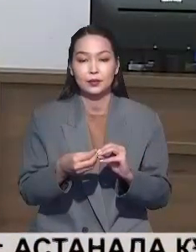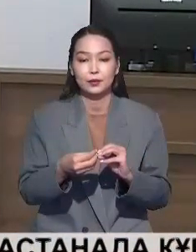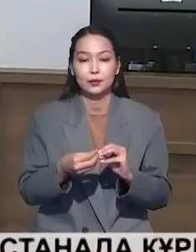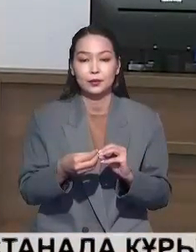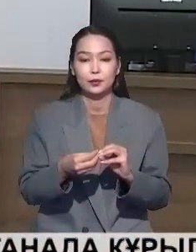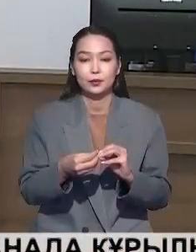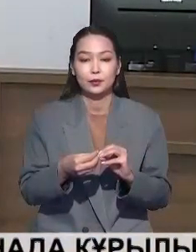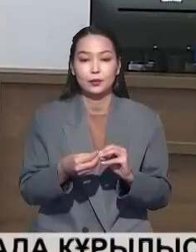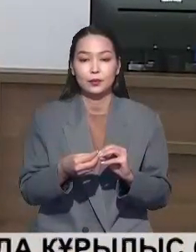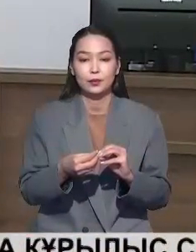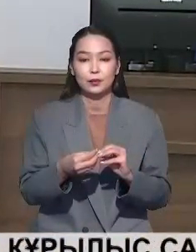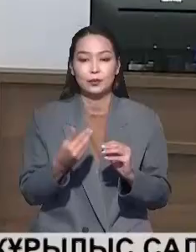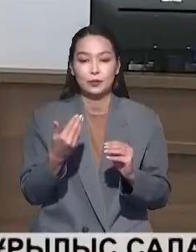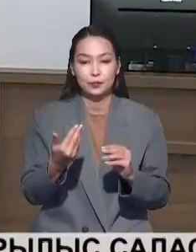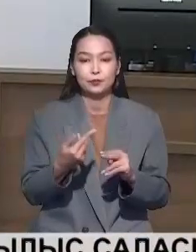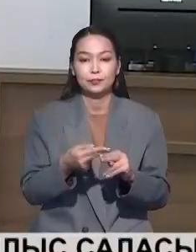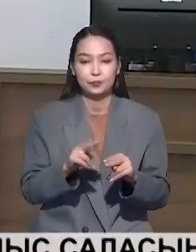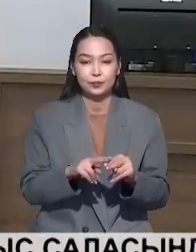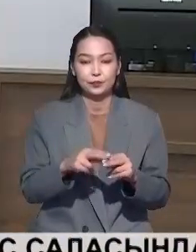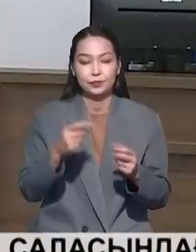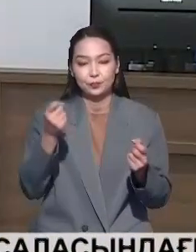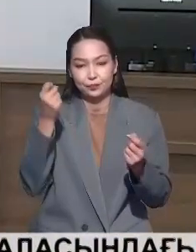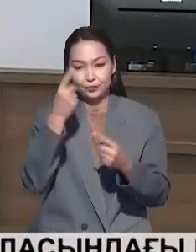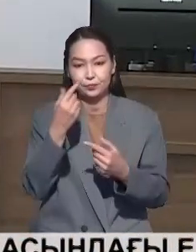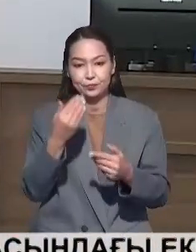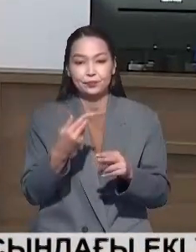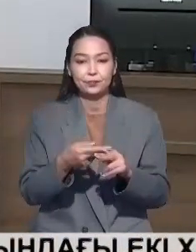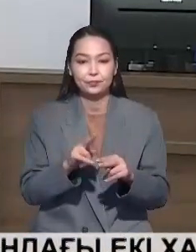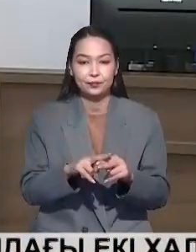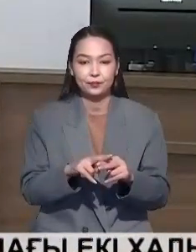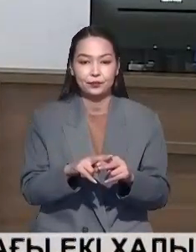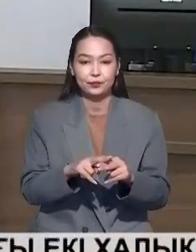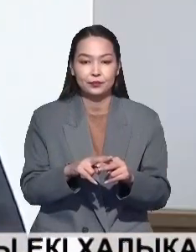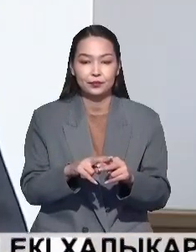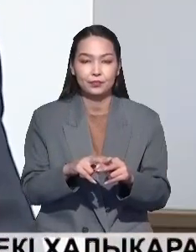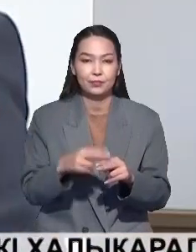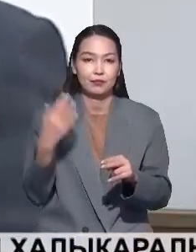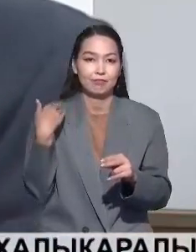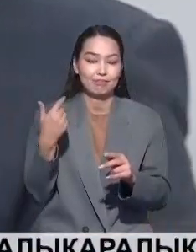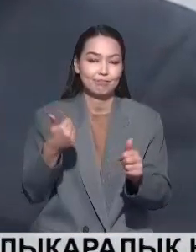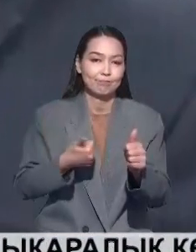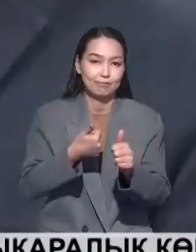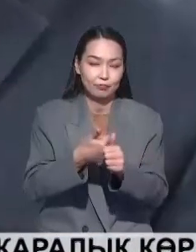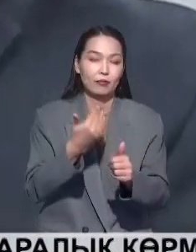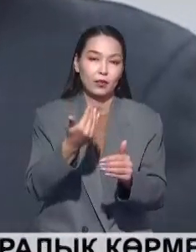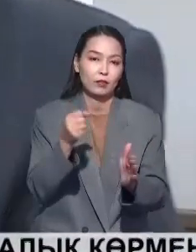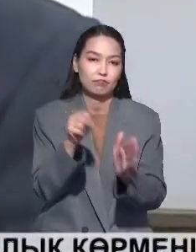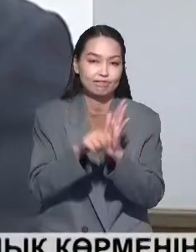үстіндегі жемпірін белбеуімен артынан келіп, қылқындырып, қасақана қасақ ақшатқан.